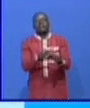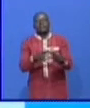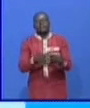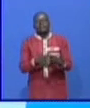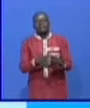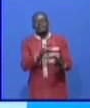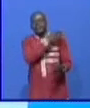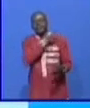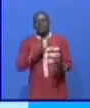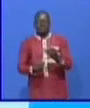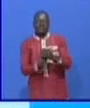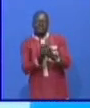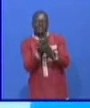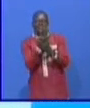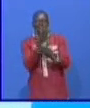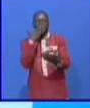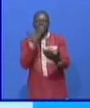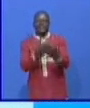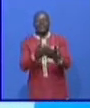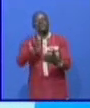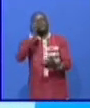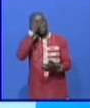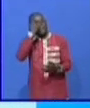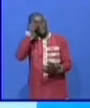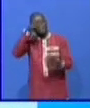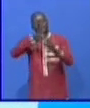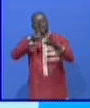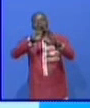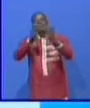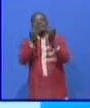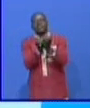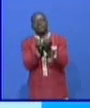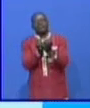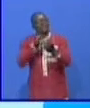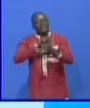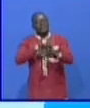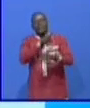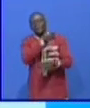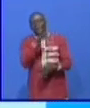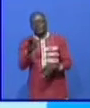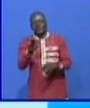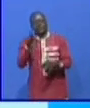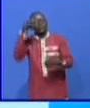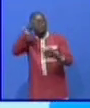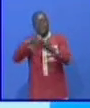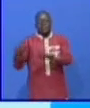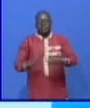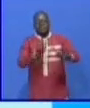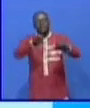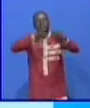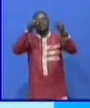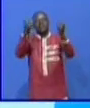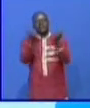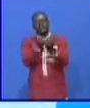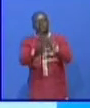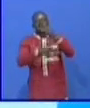Et la promotion de la bonne gouvernance dans les collectivités territoriales au Burkina Faso est au cœur des actions de l'association Monde